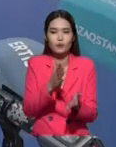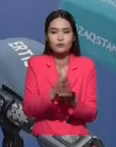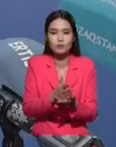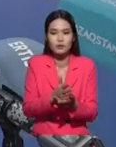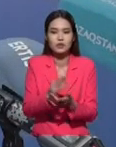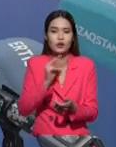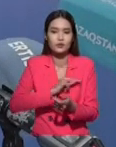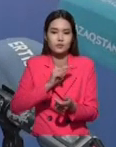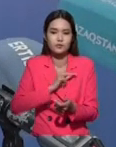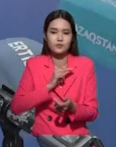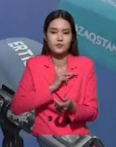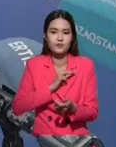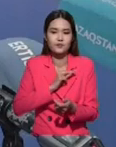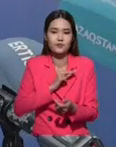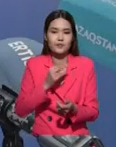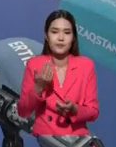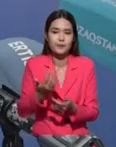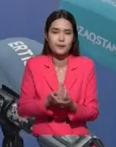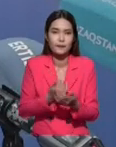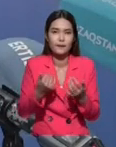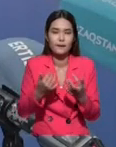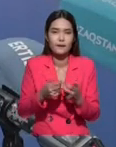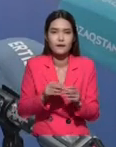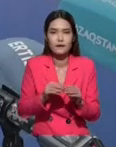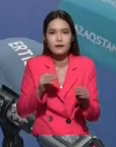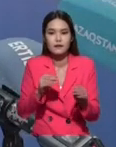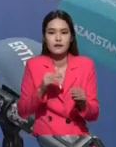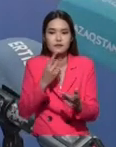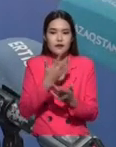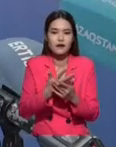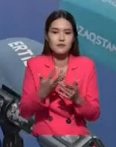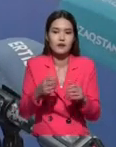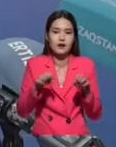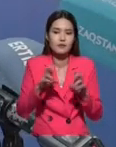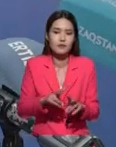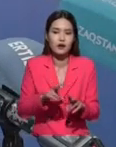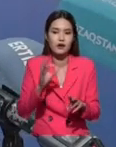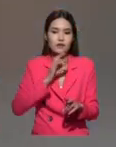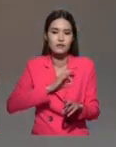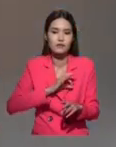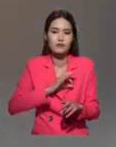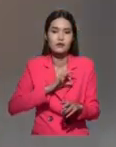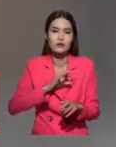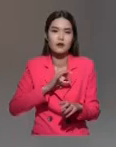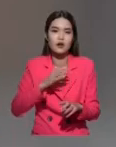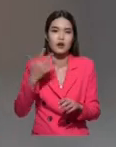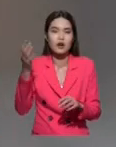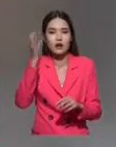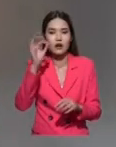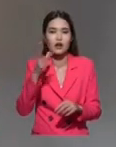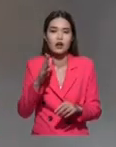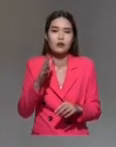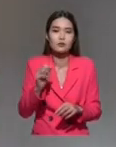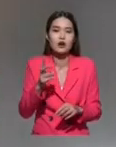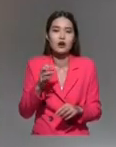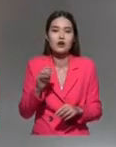из запитки, который основной резервный, он был запущен. То есть ТЭЦ мы не дали остыть. Власти Карагандинской области